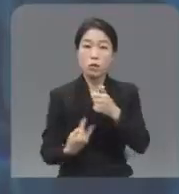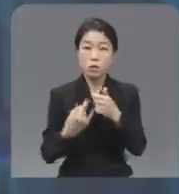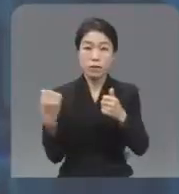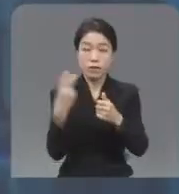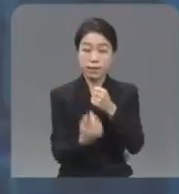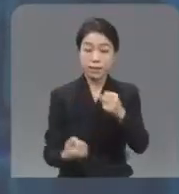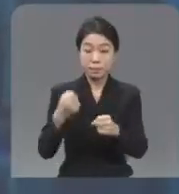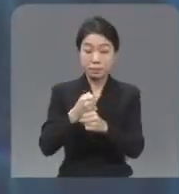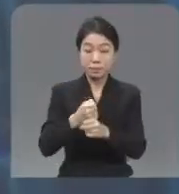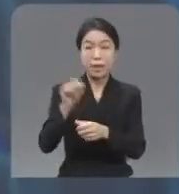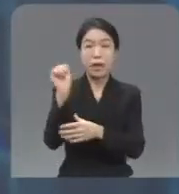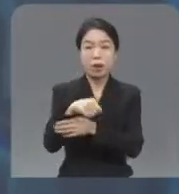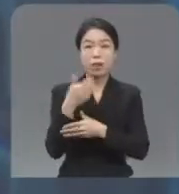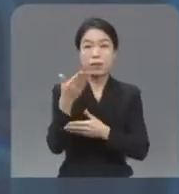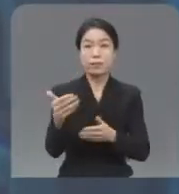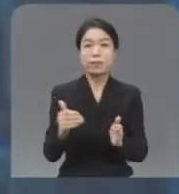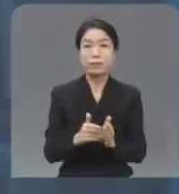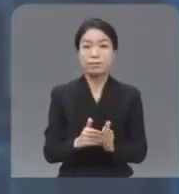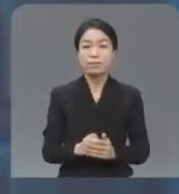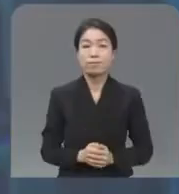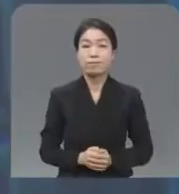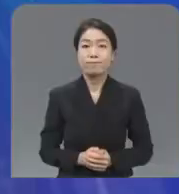재가동을 승인했습니다.